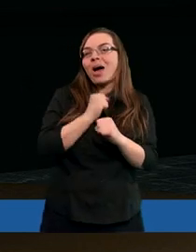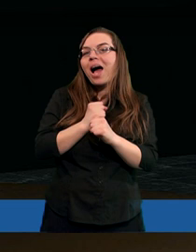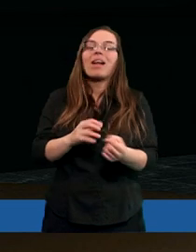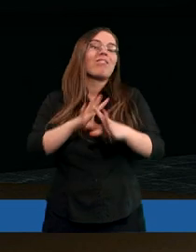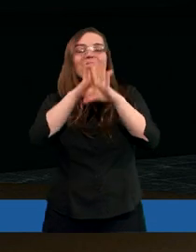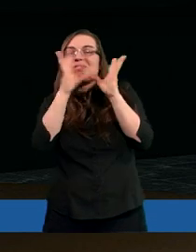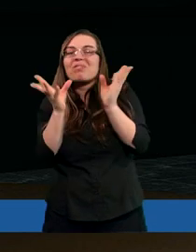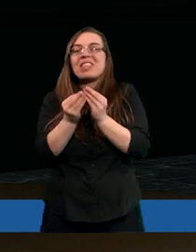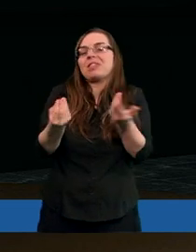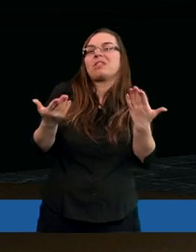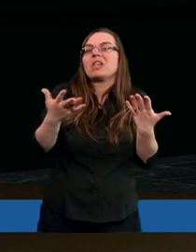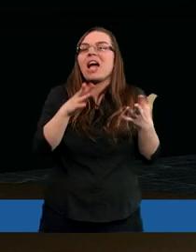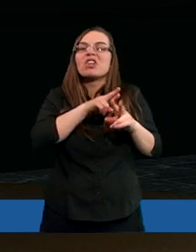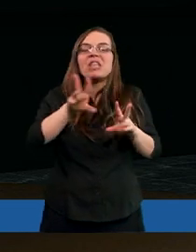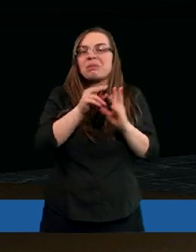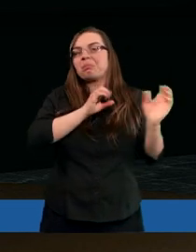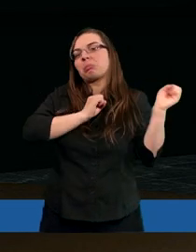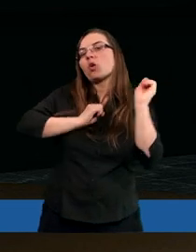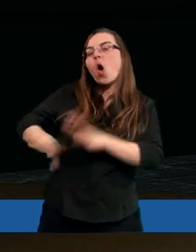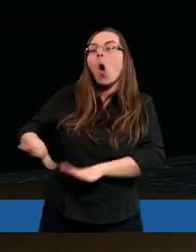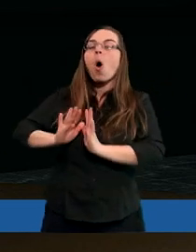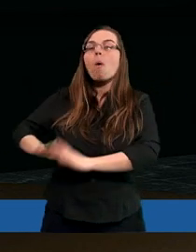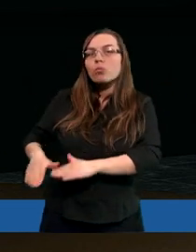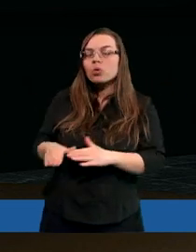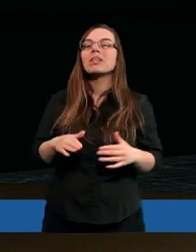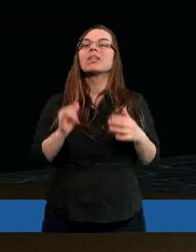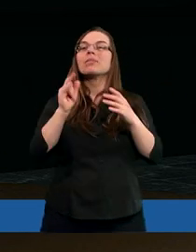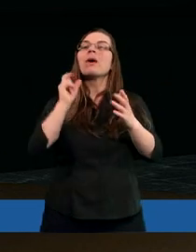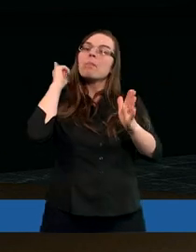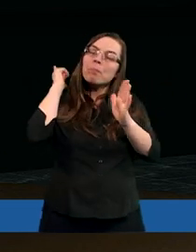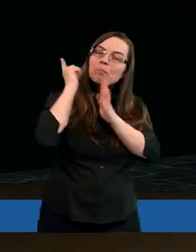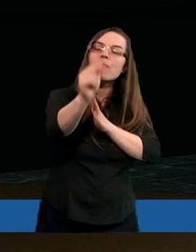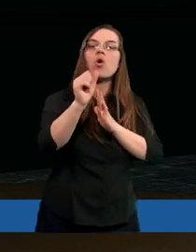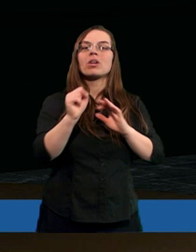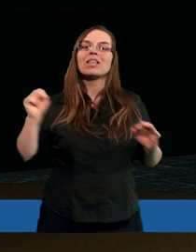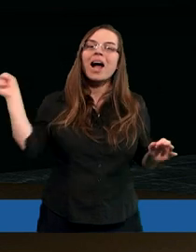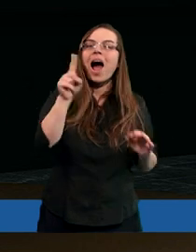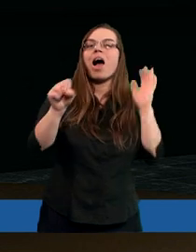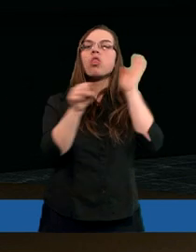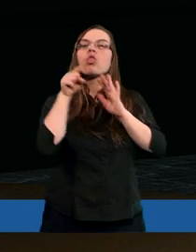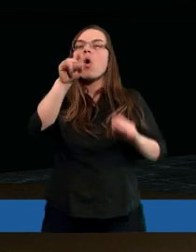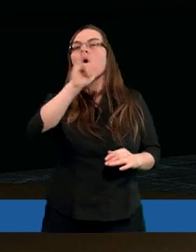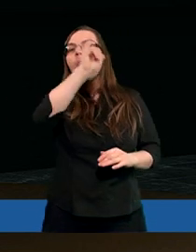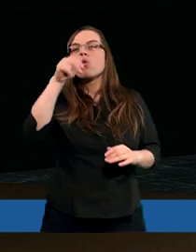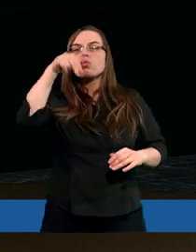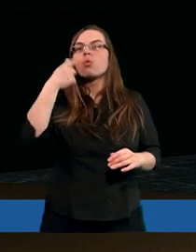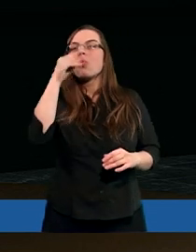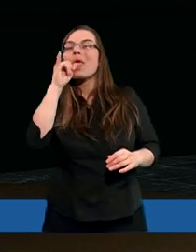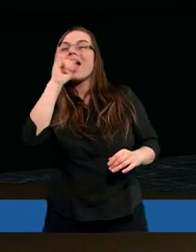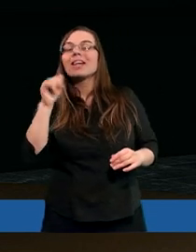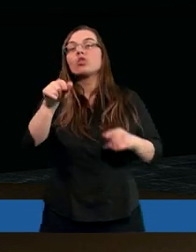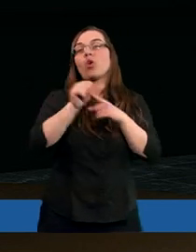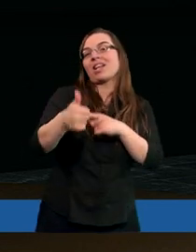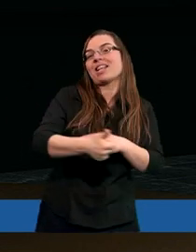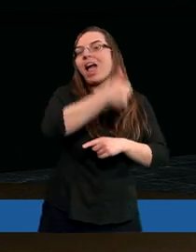przecież miał żonę przynajmniej tyle wiemy i teściową, a poszedł aż do Judei, to jest jeden dzień drogi